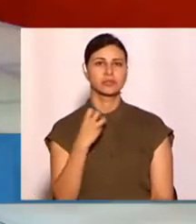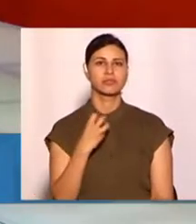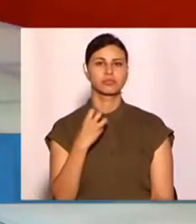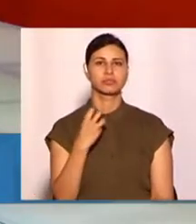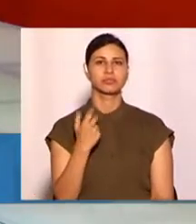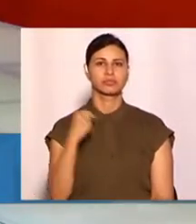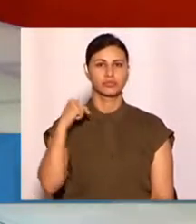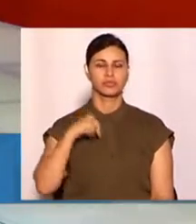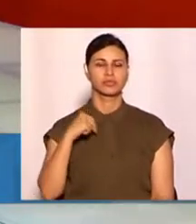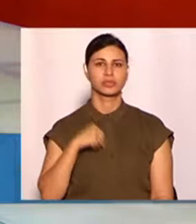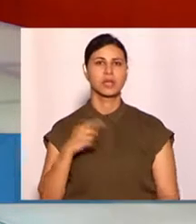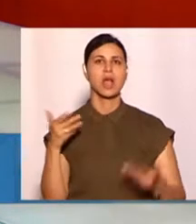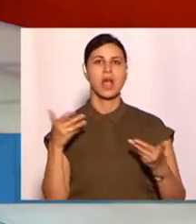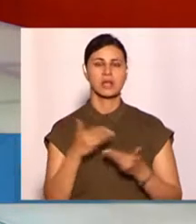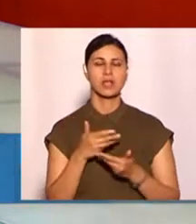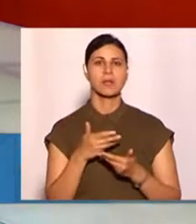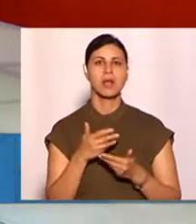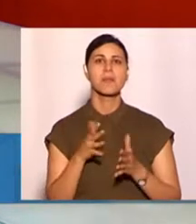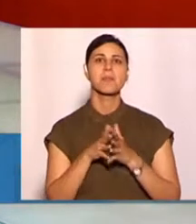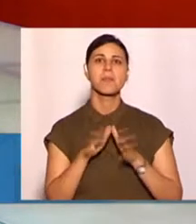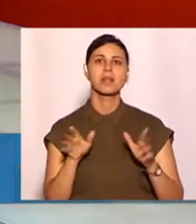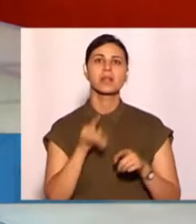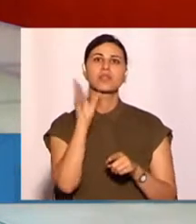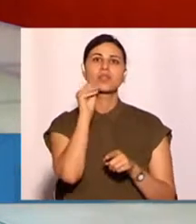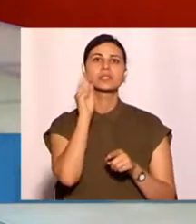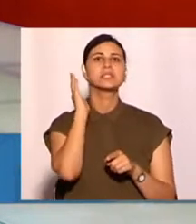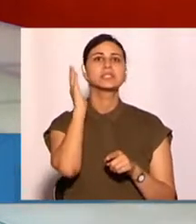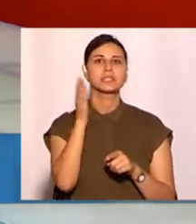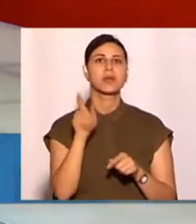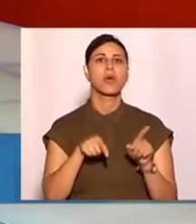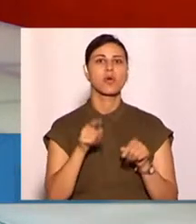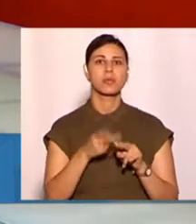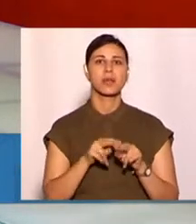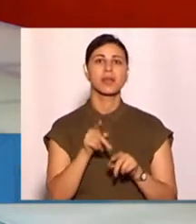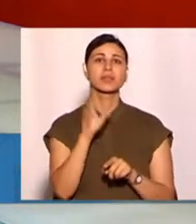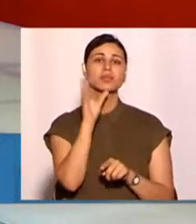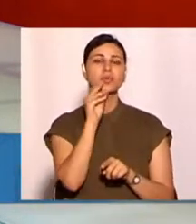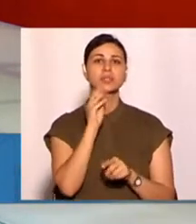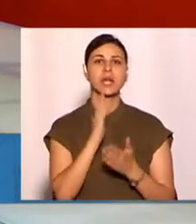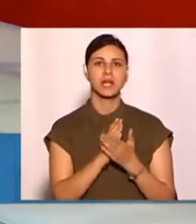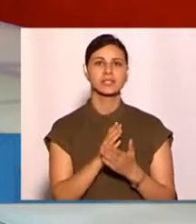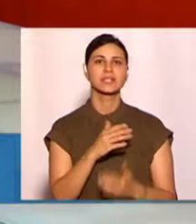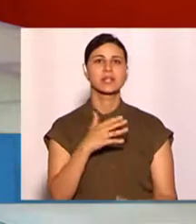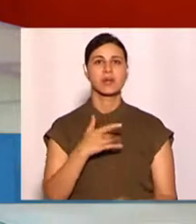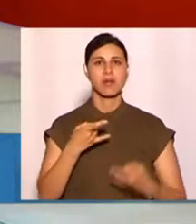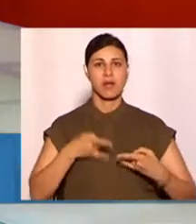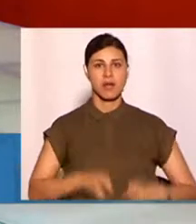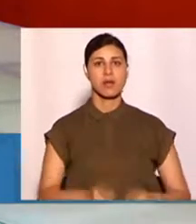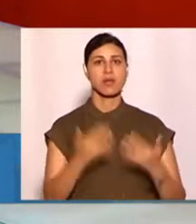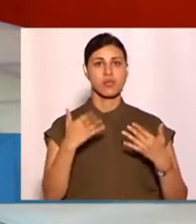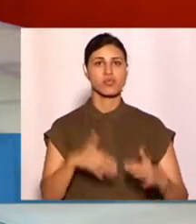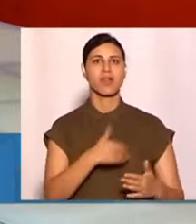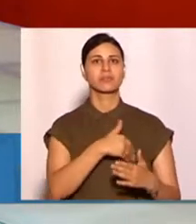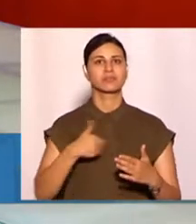ძირითადად მე ვისაუბრებ უმეტესწილად როდის ემართებათ ხოლმე? ემართებათ ქალბატონებს ლაქტაციის პერიოდში, ანუ